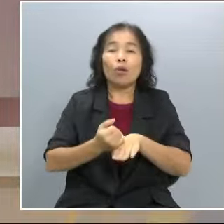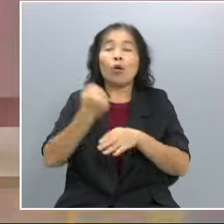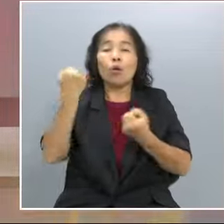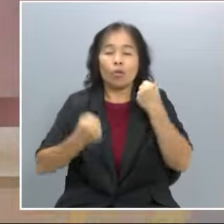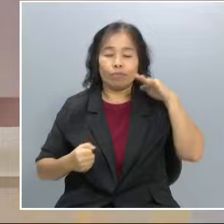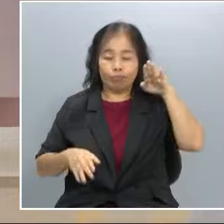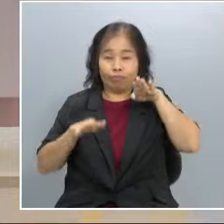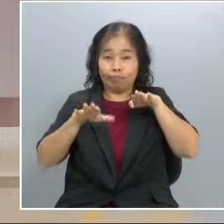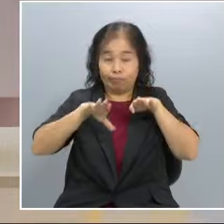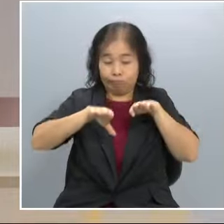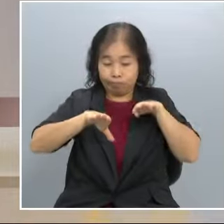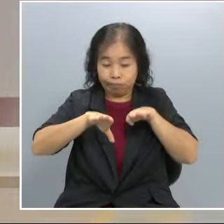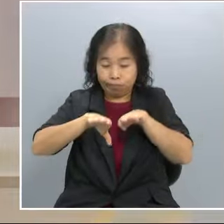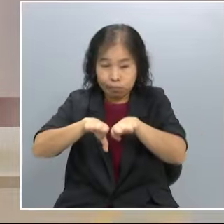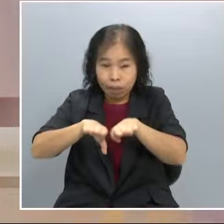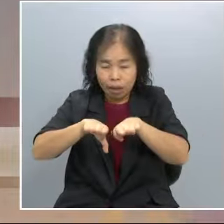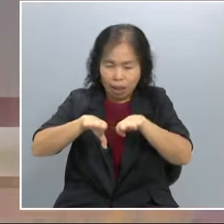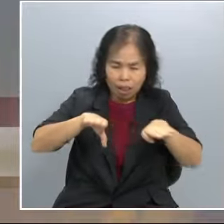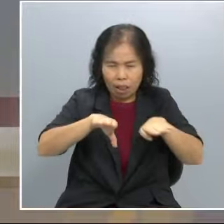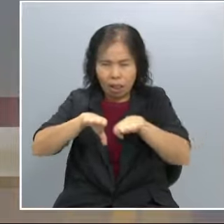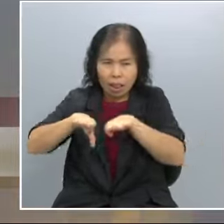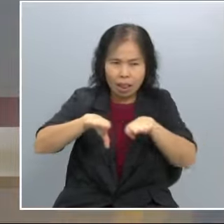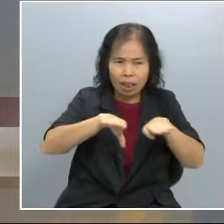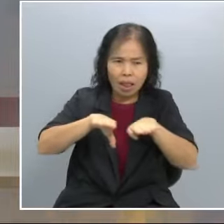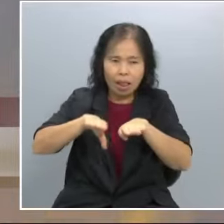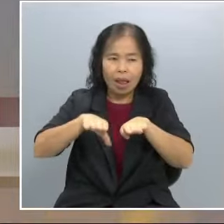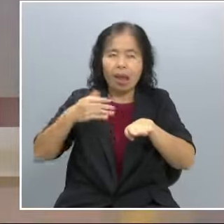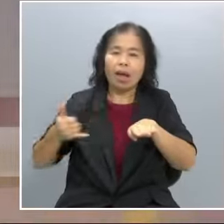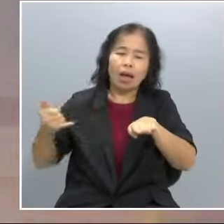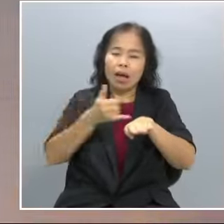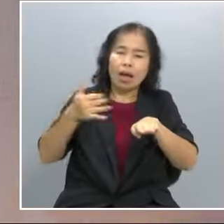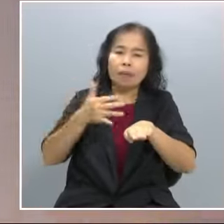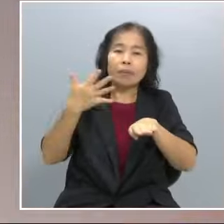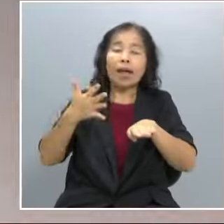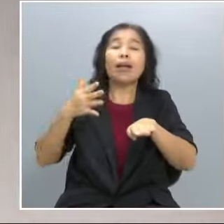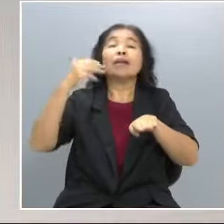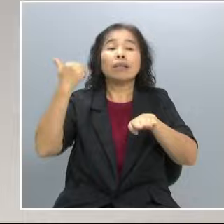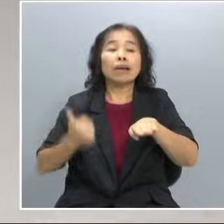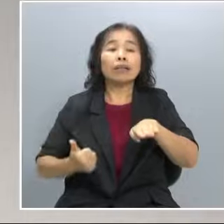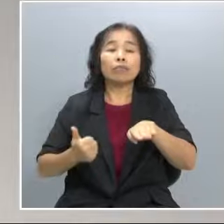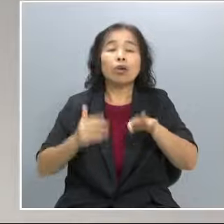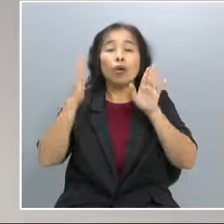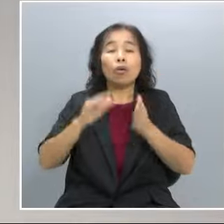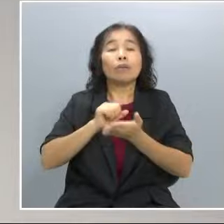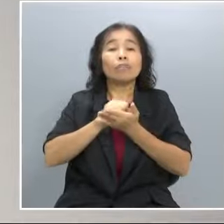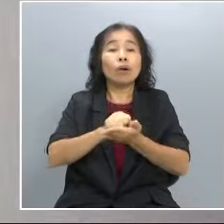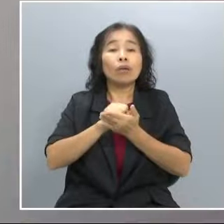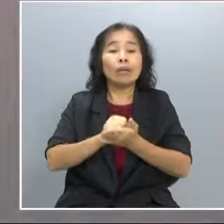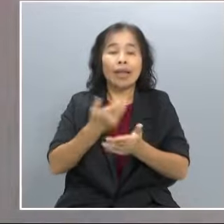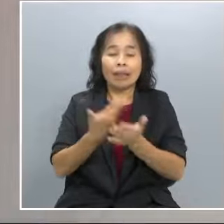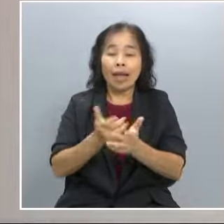าแต่ปรากฏว่ามันจะไม่ตรงกันอ ะ แล้วก็ขึ้นไม่ได้สุดท้ายทั้งพนักงานเก็บข้อโดยสารกับคน